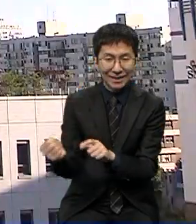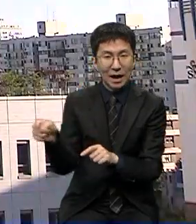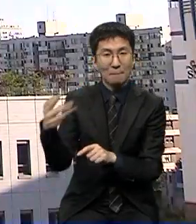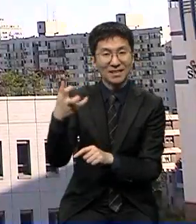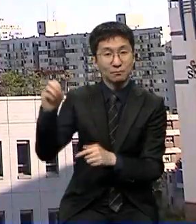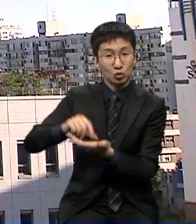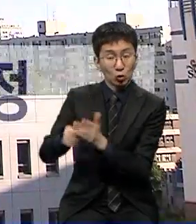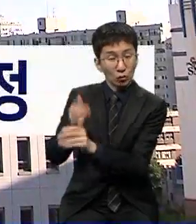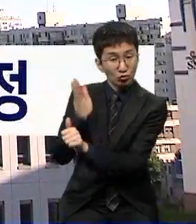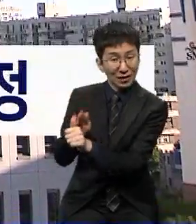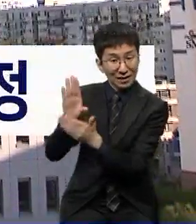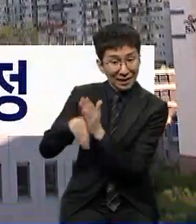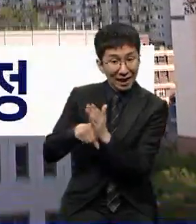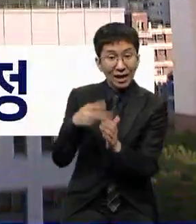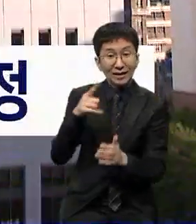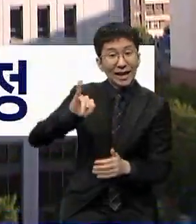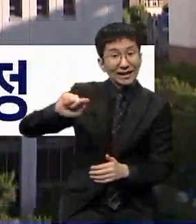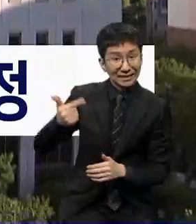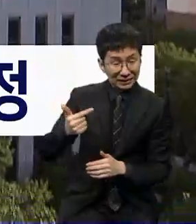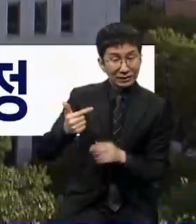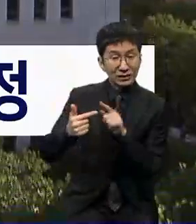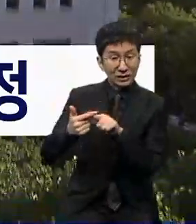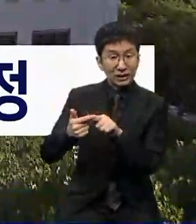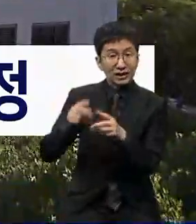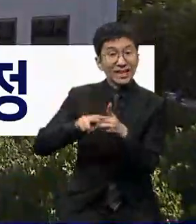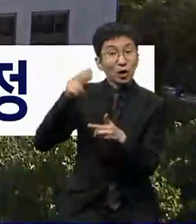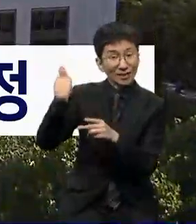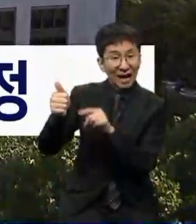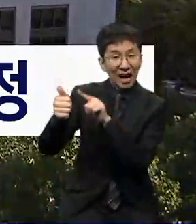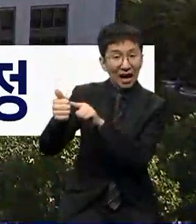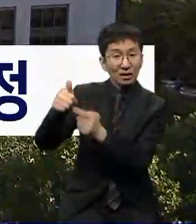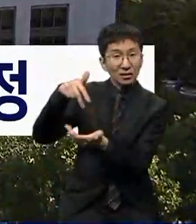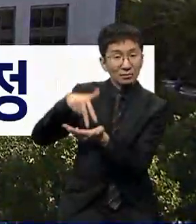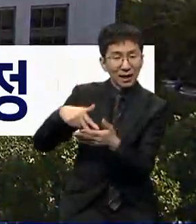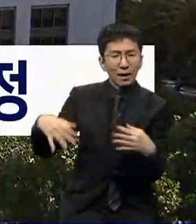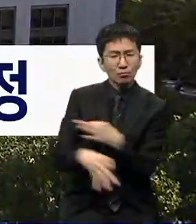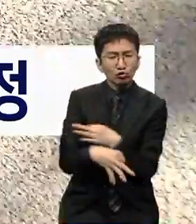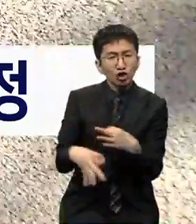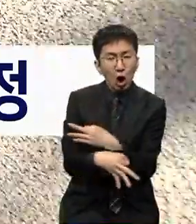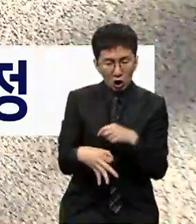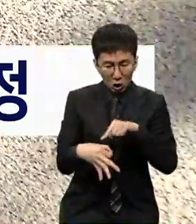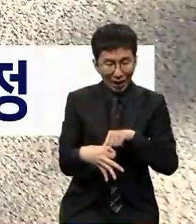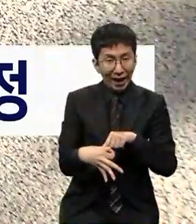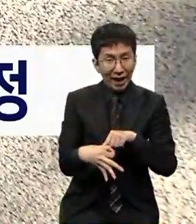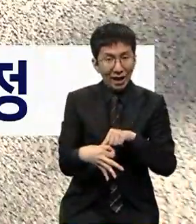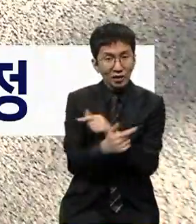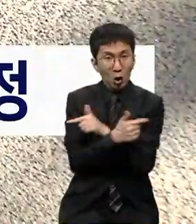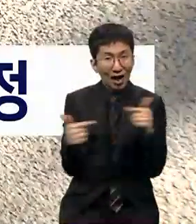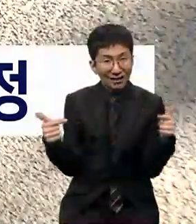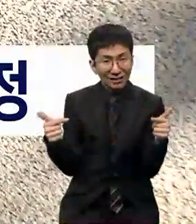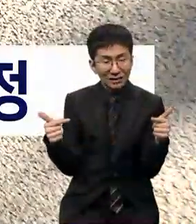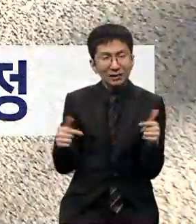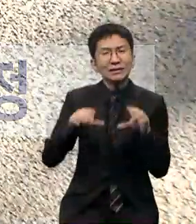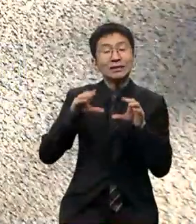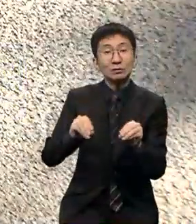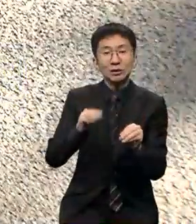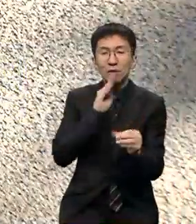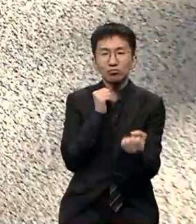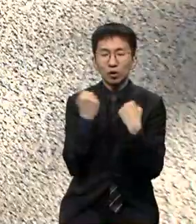권고엔 대신증권 장모 센터장의 자본시장법상 부정거래 금지 위반이 법원에서 확정된 영향이